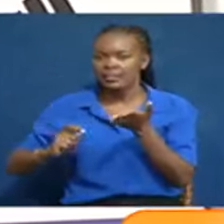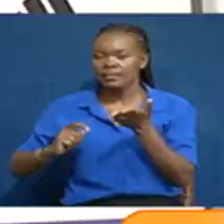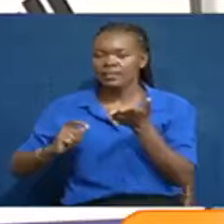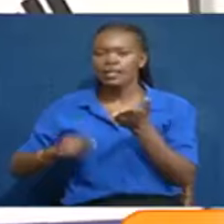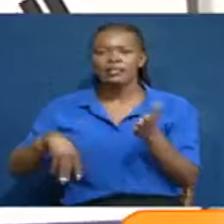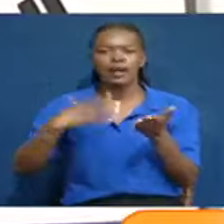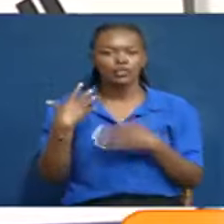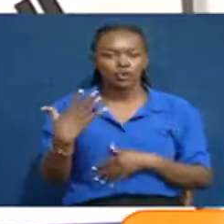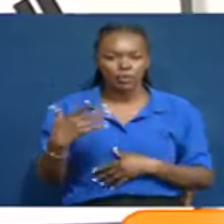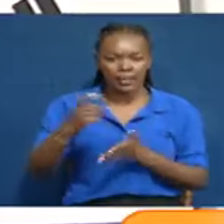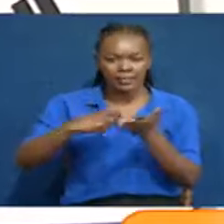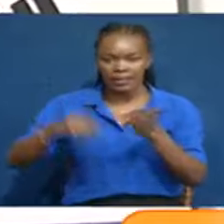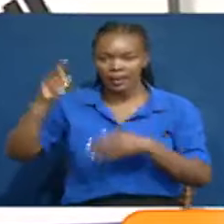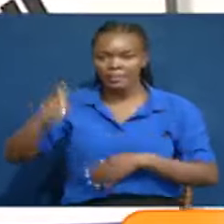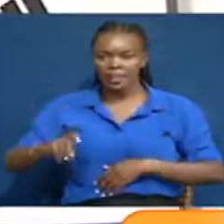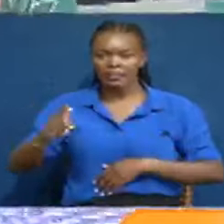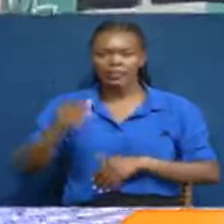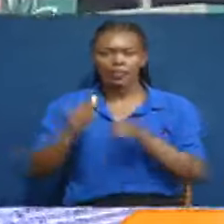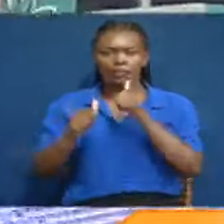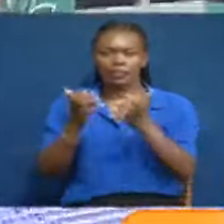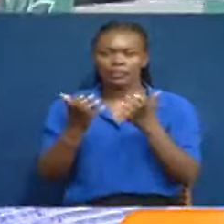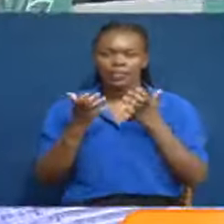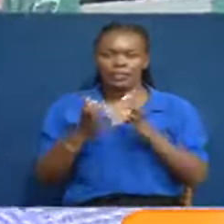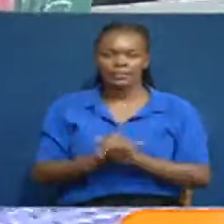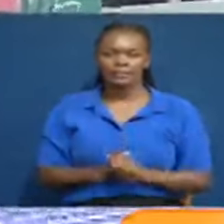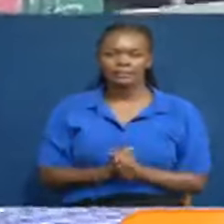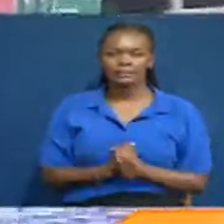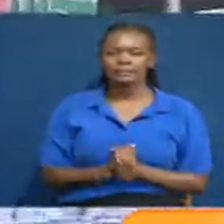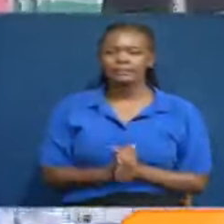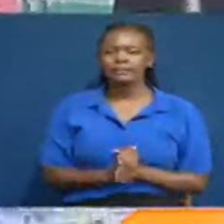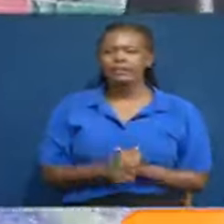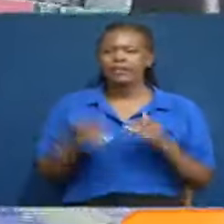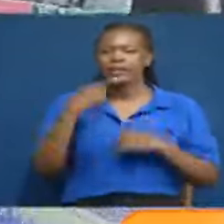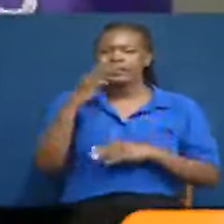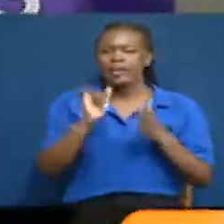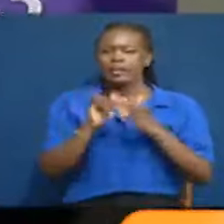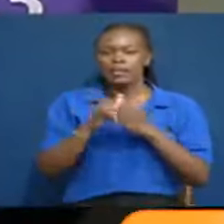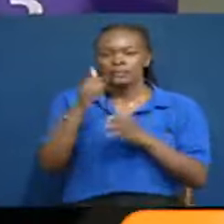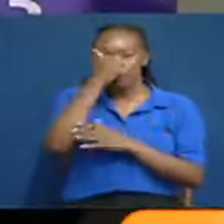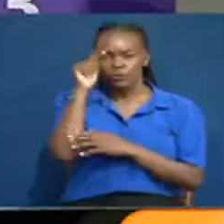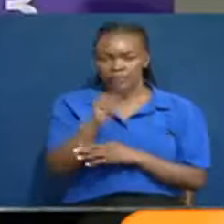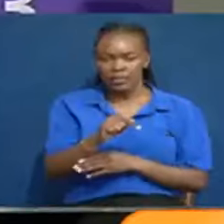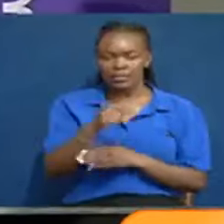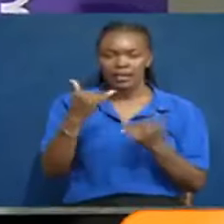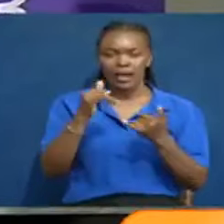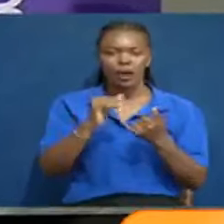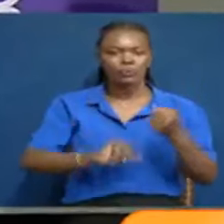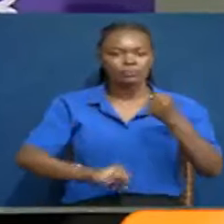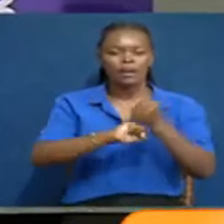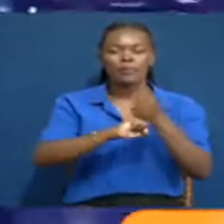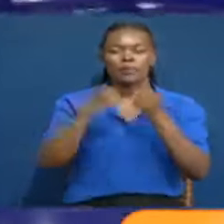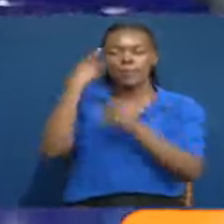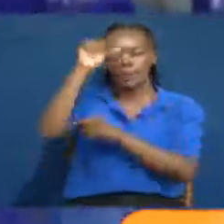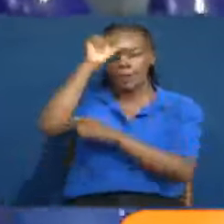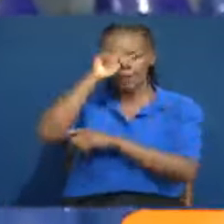documents that are guarantees. Rojas akisema kufanikiwa mchuano wote wa kimataifa, uwekezaji wa serikali ni lazima,